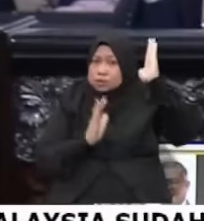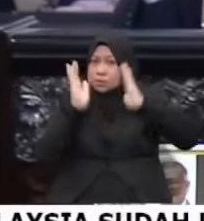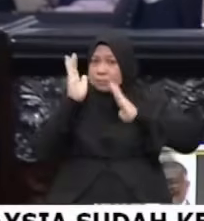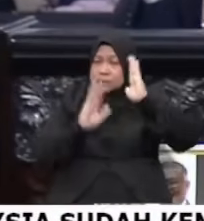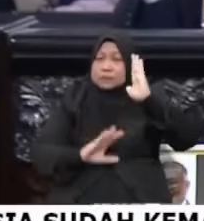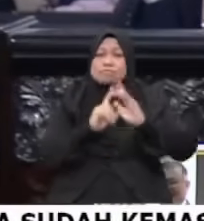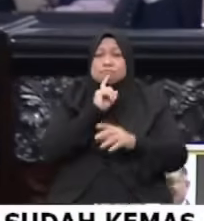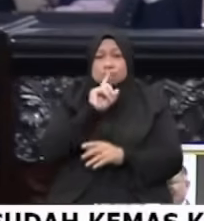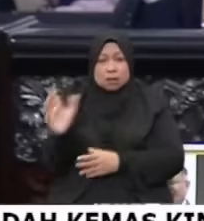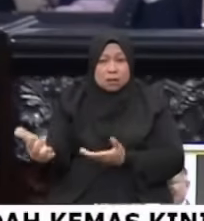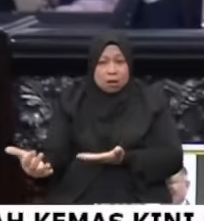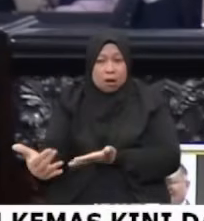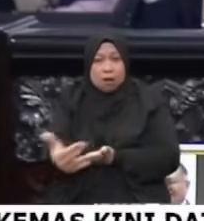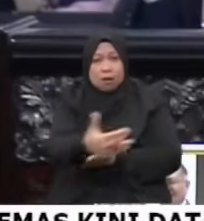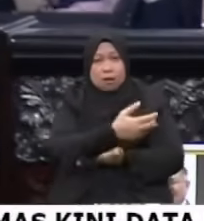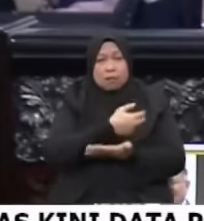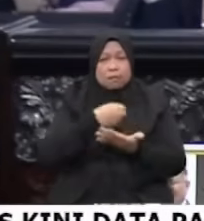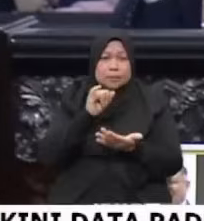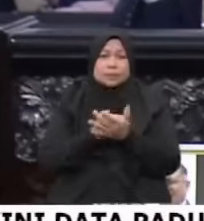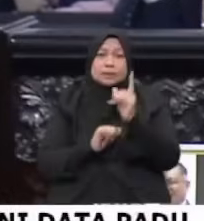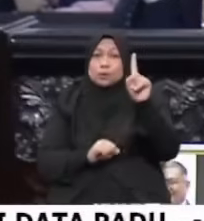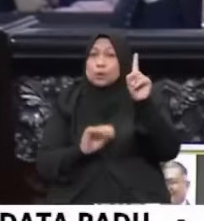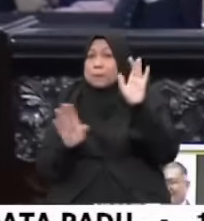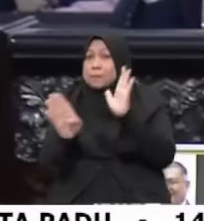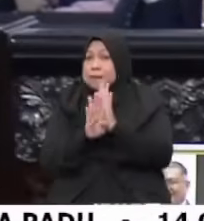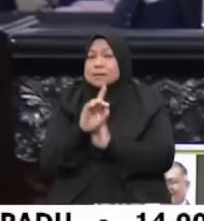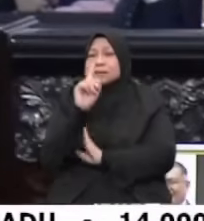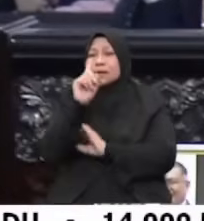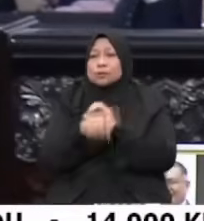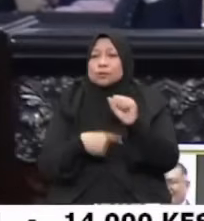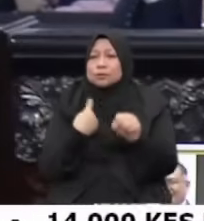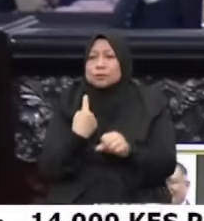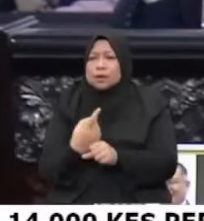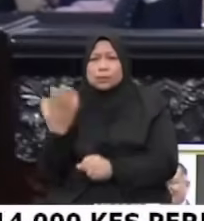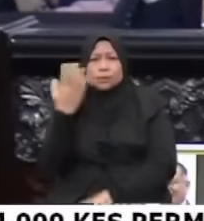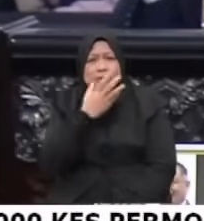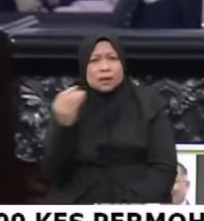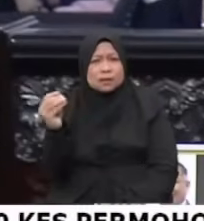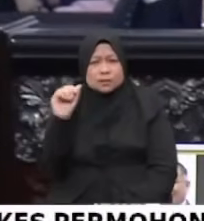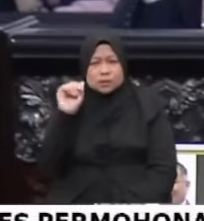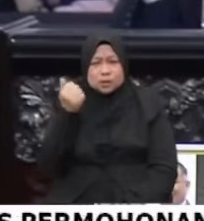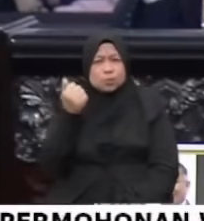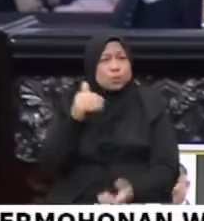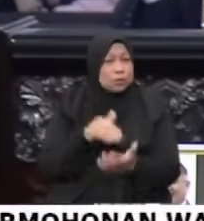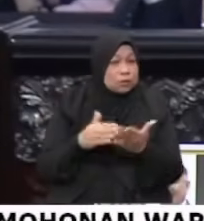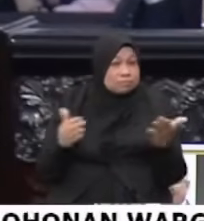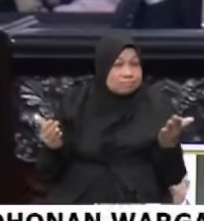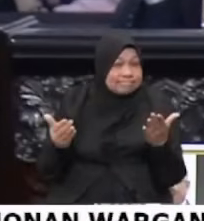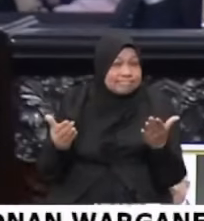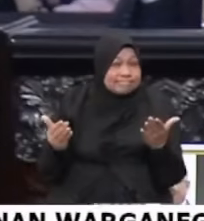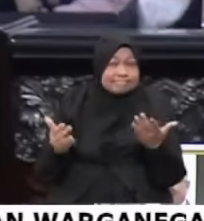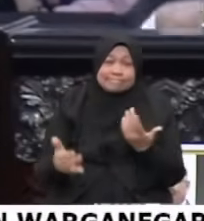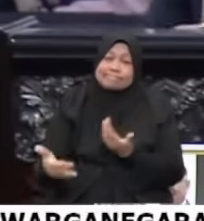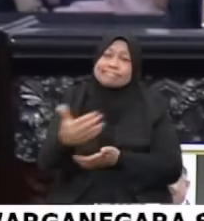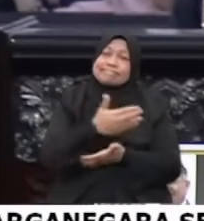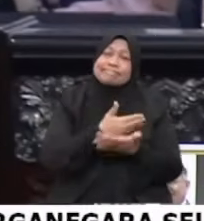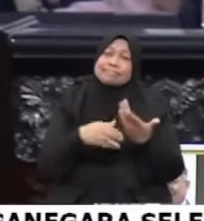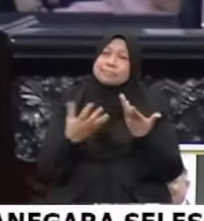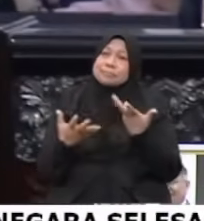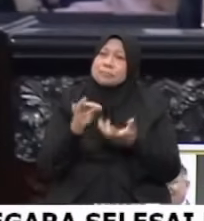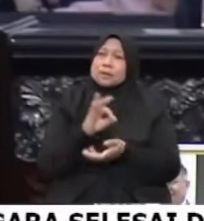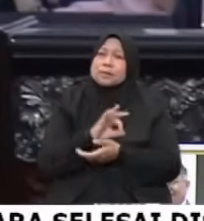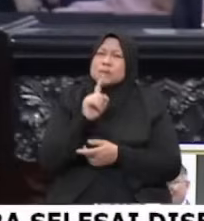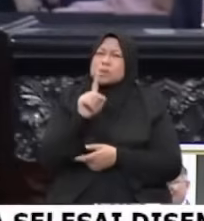yang berhasil 1 bilion setahun dan lagi 10 Syarikat di mana hasil mereka di antara